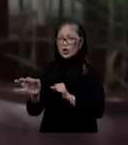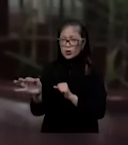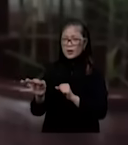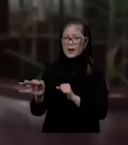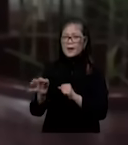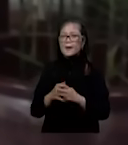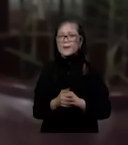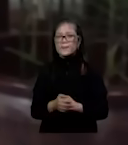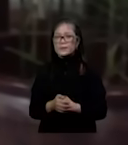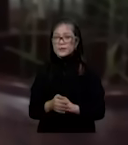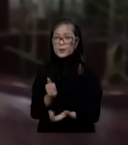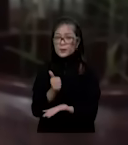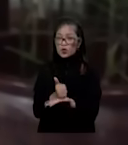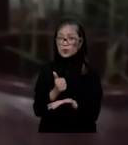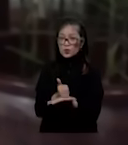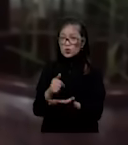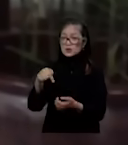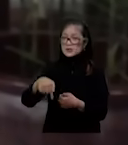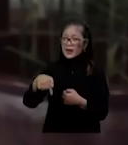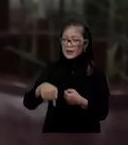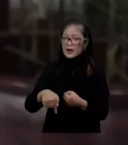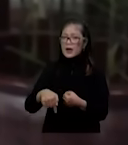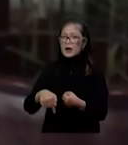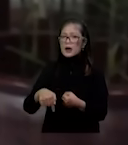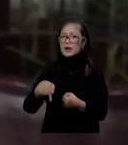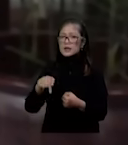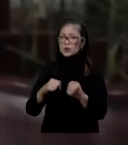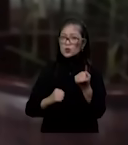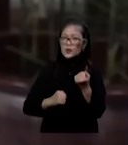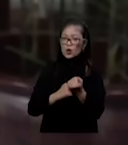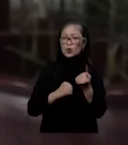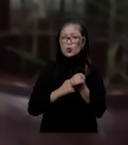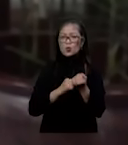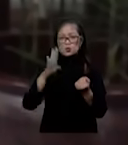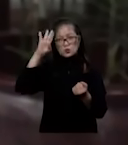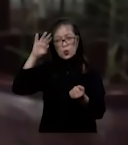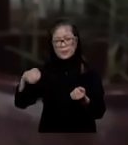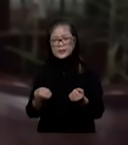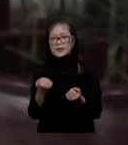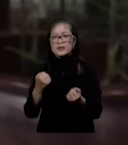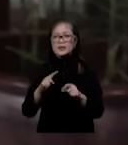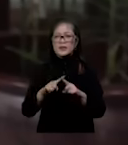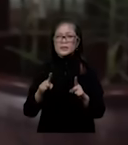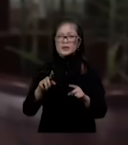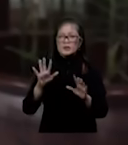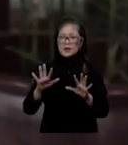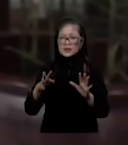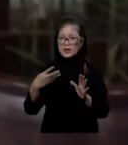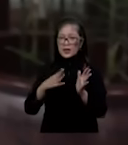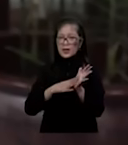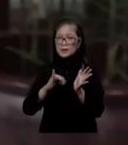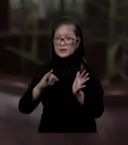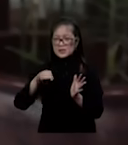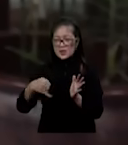Cocoknya saat ini, untuk saat ini adalah sebagai pendukung dari suami. Sementara Kang Emil ini mendukung saya untuk kemudian